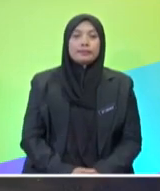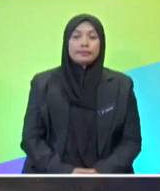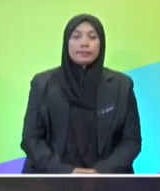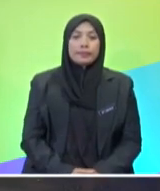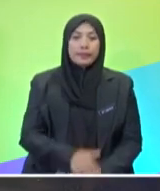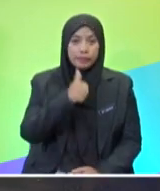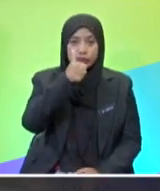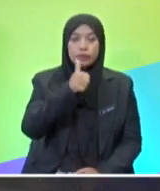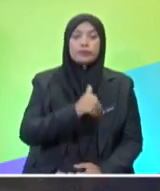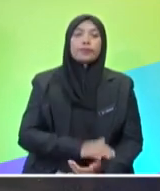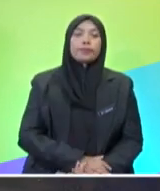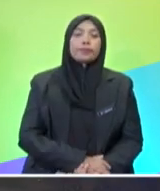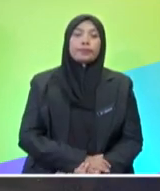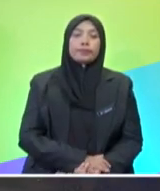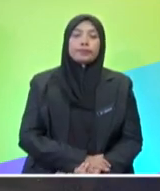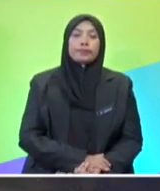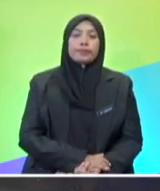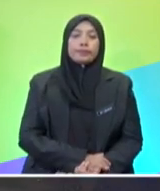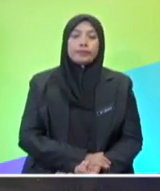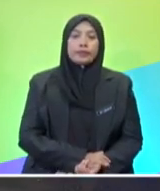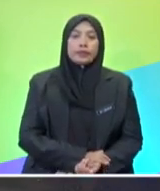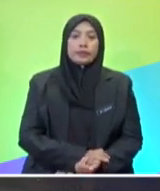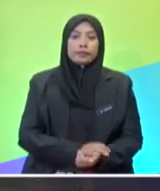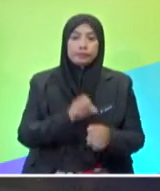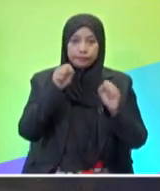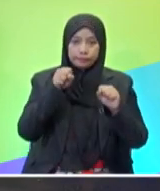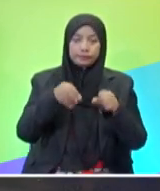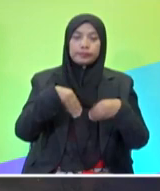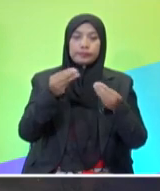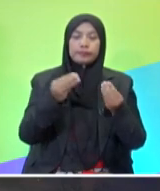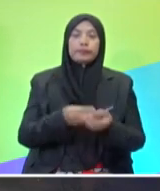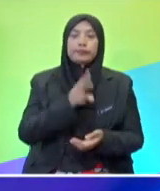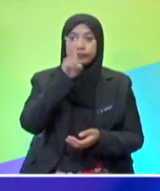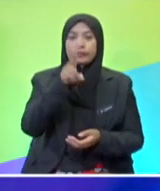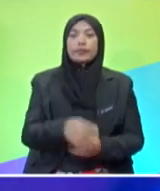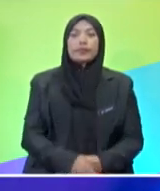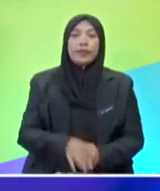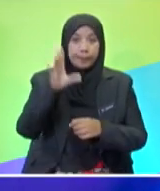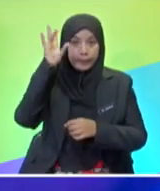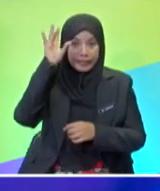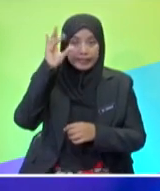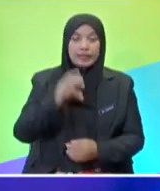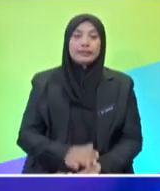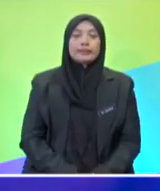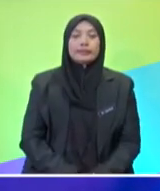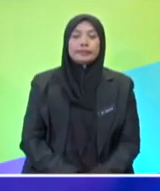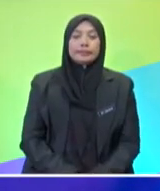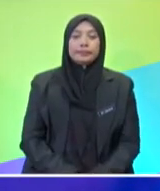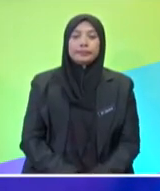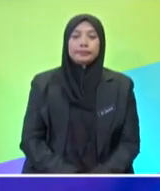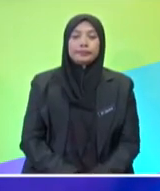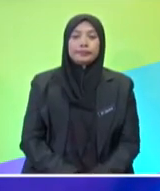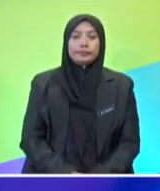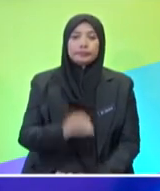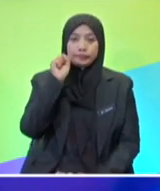diorang. Untuk Alisha, Ustazah? Alisha, boleh juga bagi dua. Bagi dua, Untuk Arif, Fahy, lepas tu Alisha.